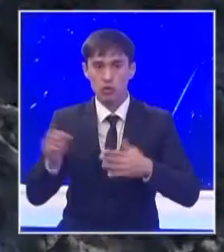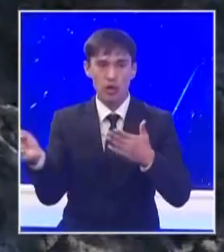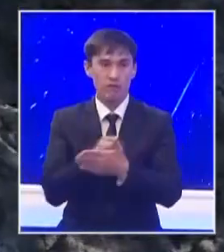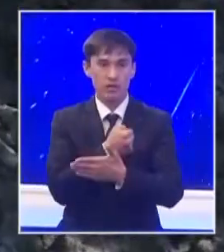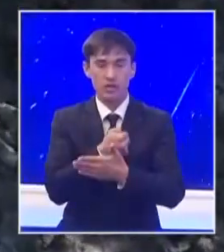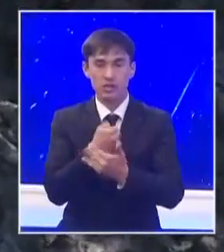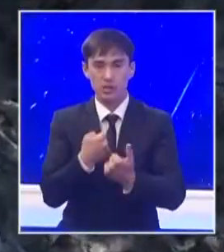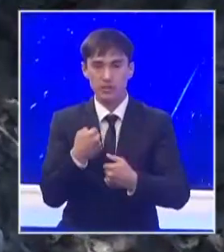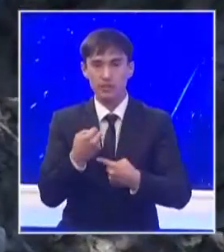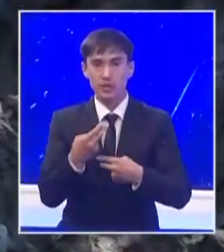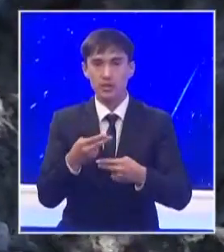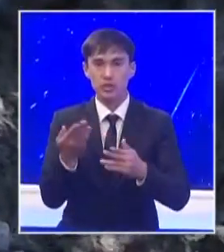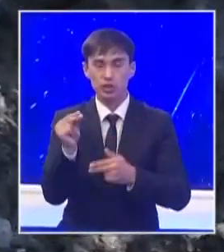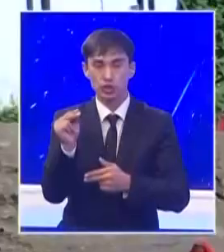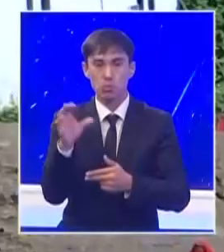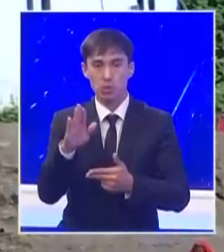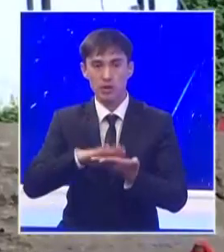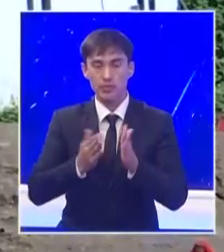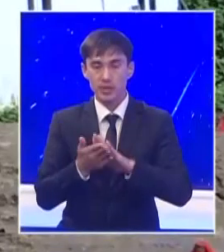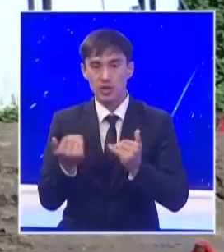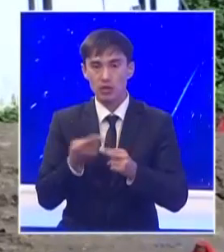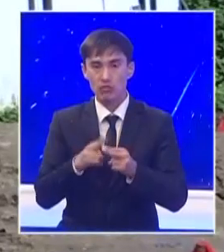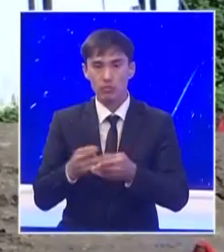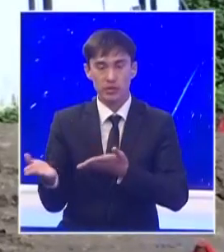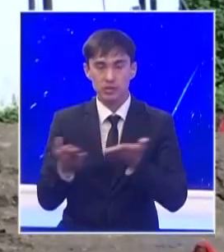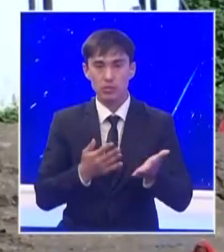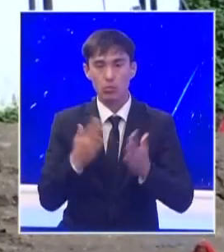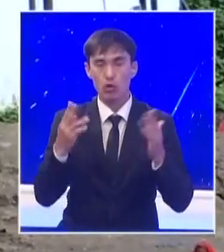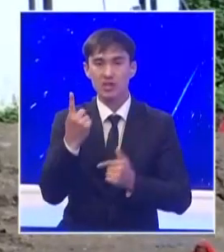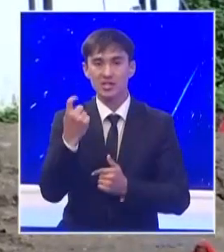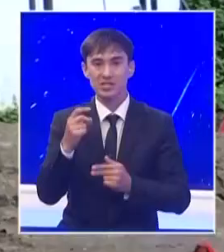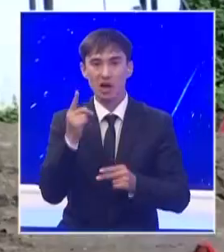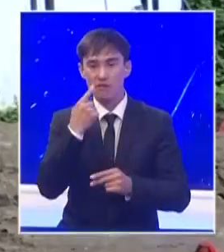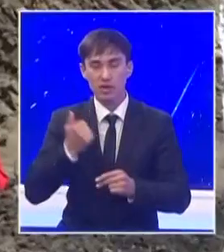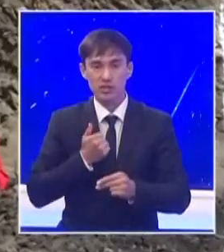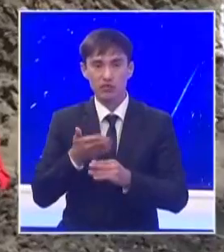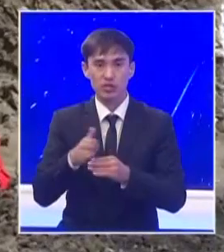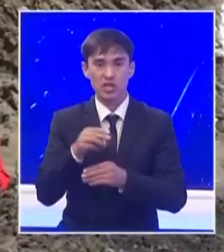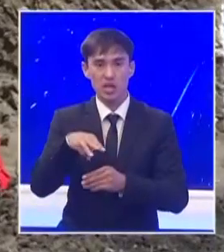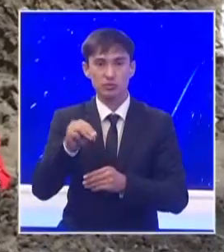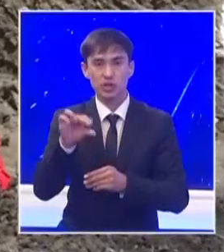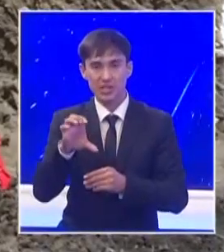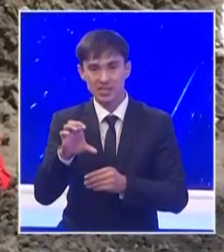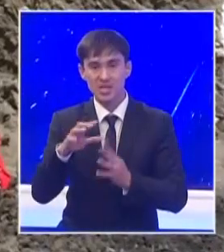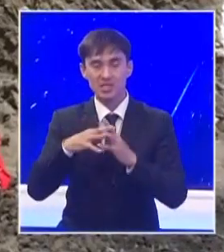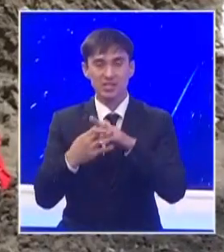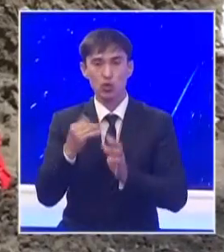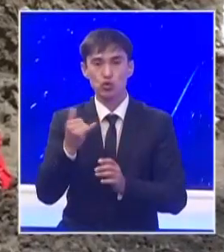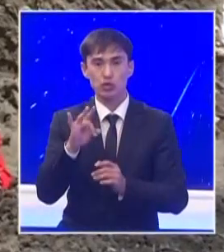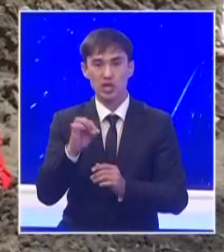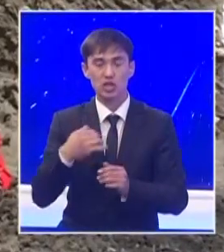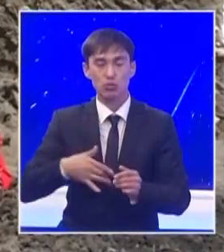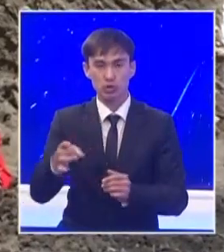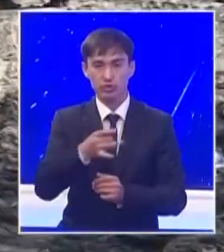ликвидации последствий чрезвычайной ситуации. Для этого привлечены более 100 военнослужащих воинской части МЧС из села Озунагаш